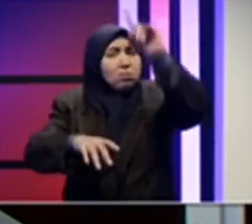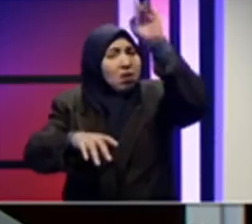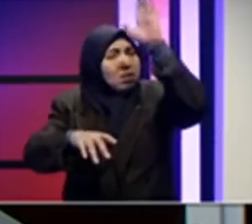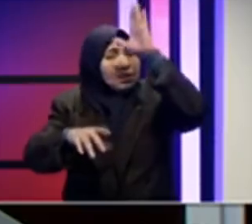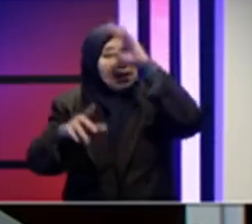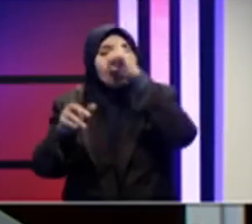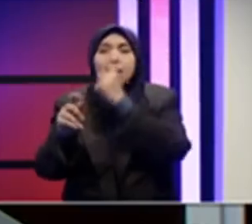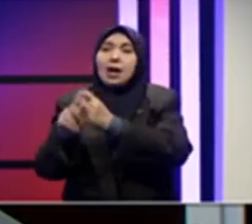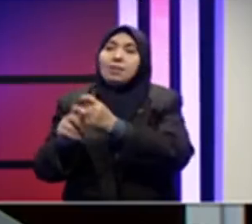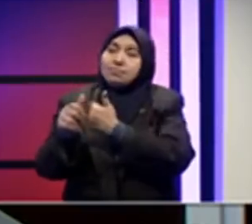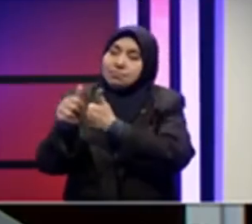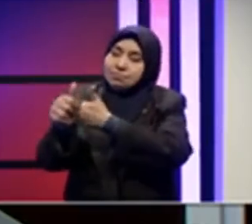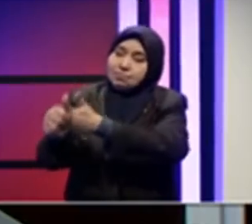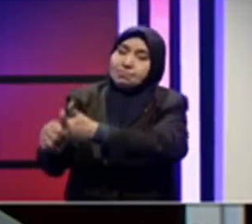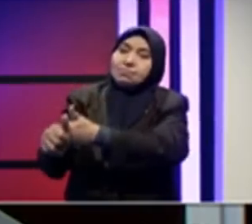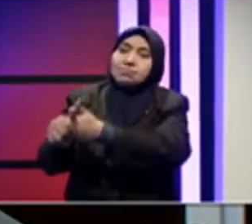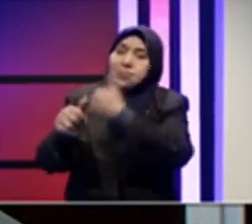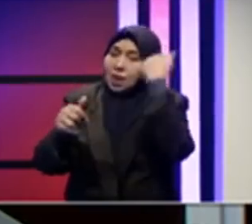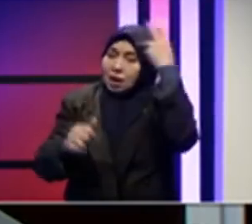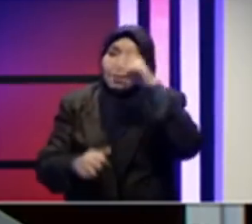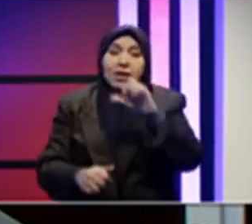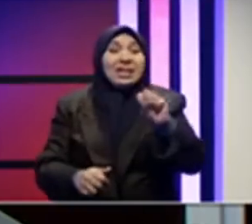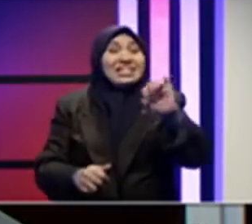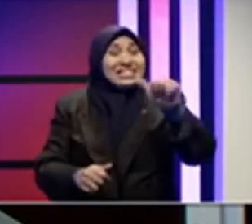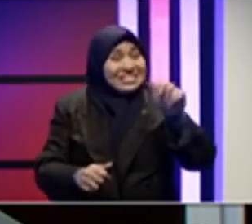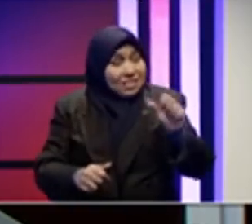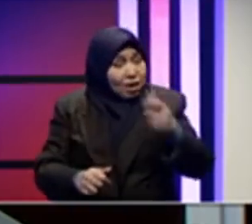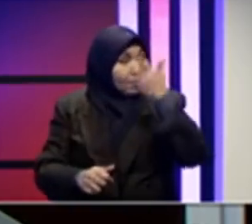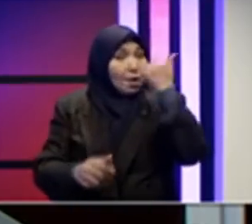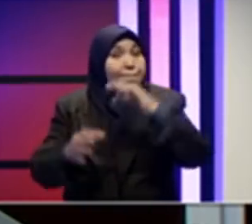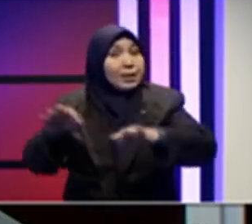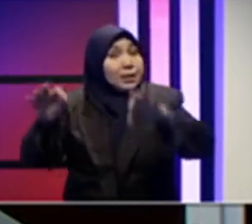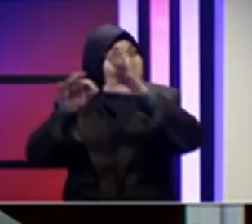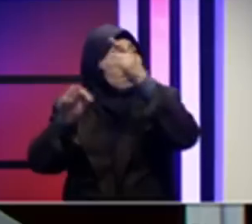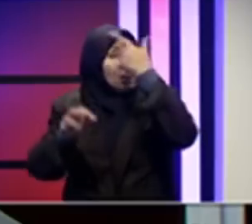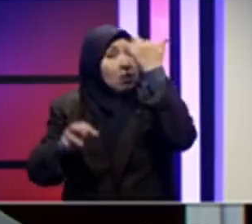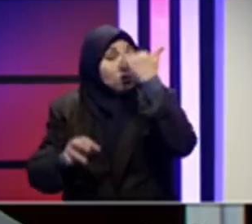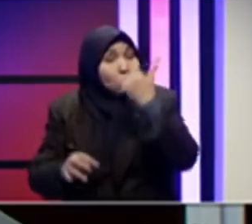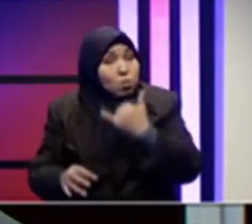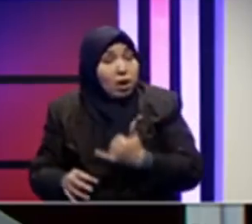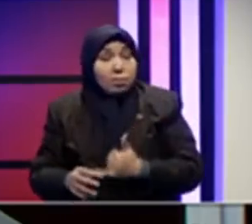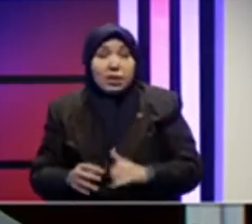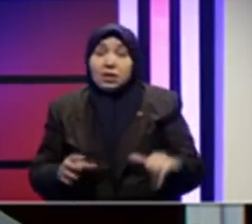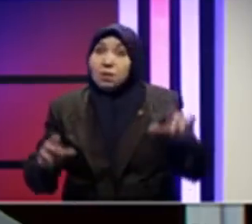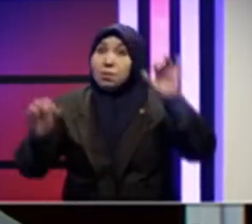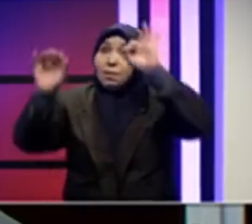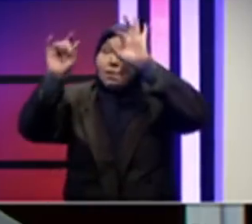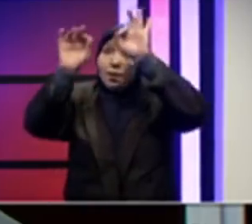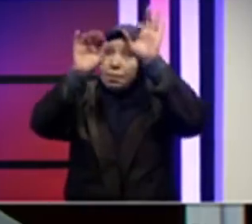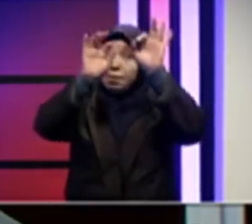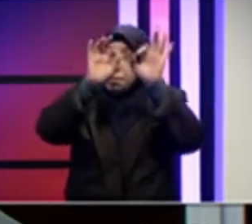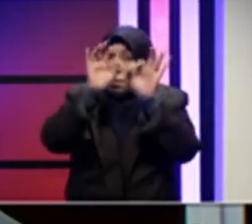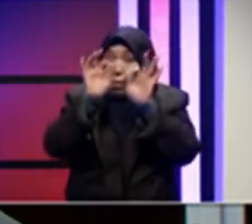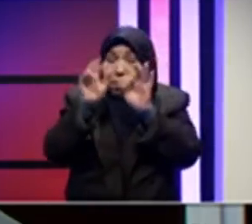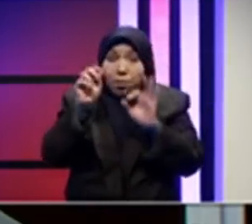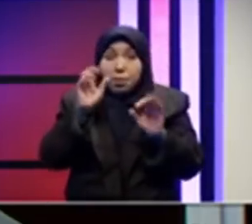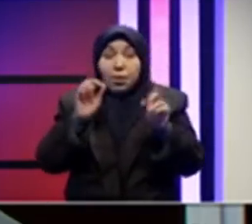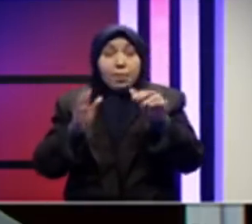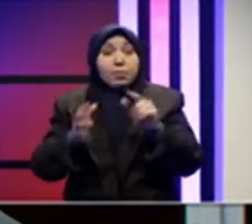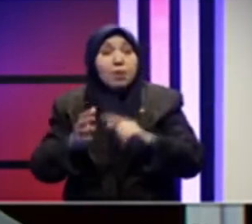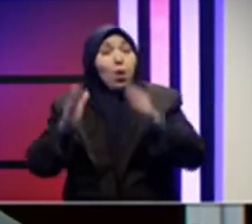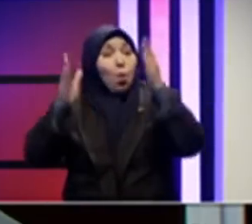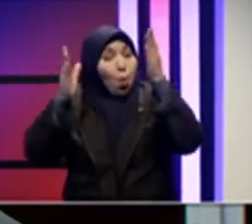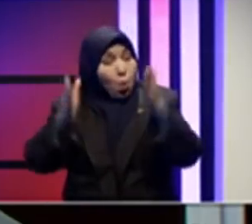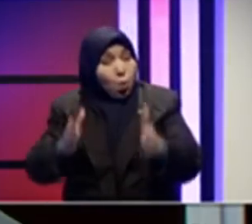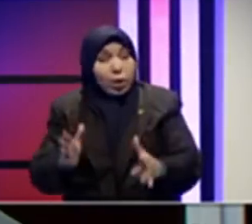Isa alaihi salam. Ini penting kerana apa? Kerana bercakap tentang perhiasan, ustaz, ya, kita bercakap tentang perhiasan ini,